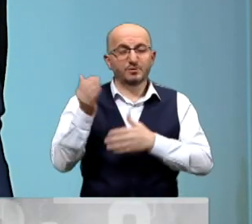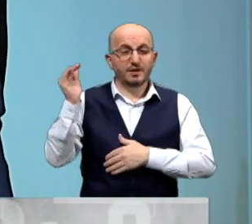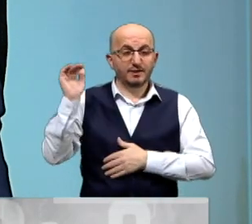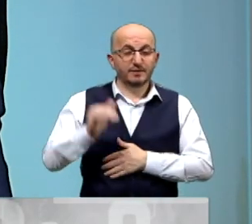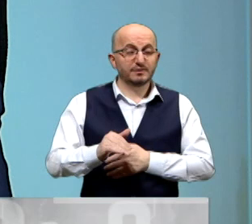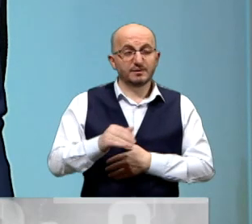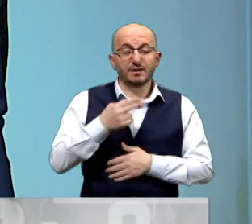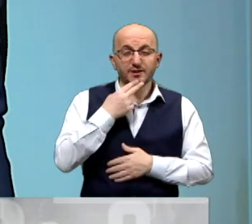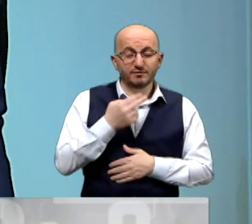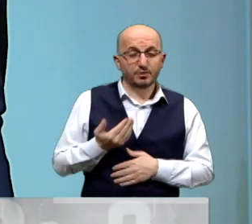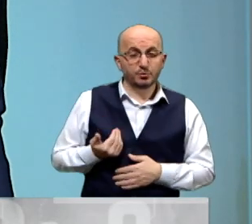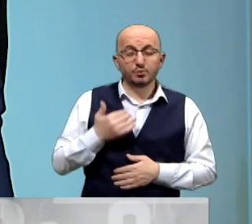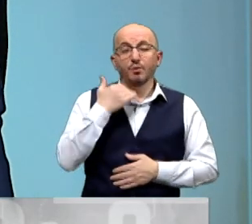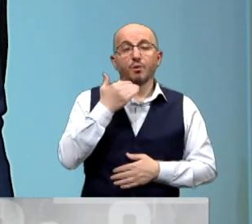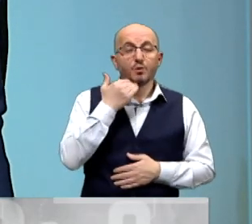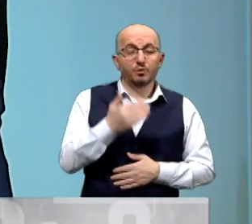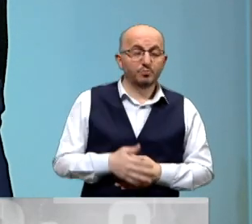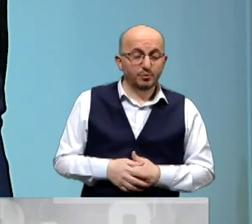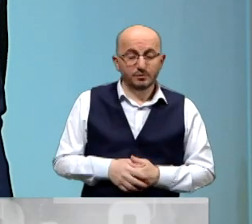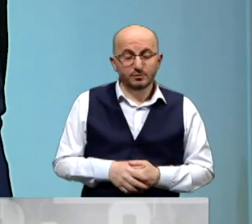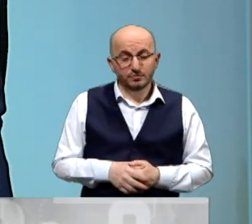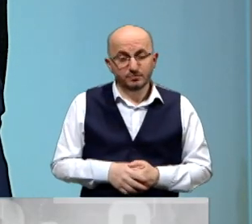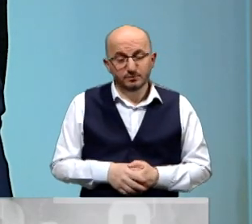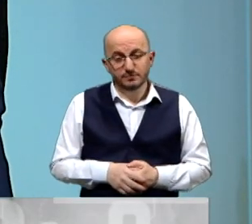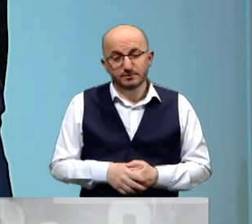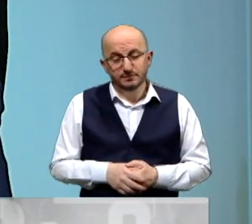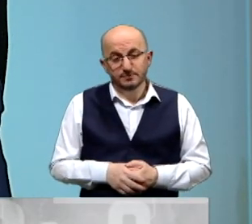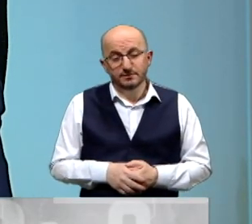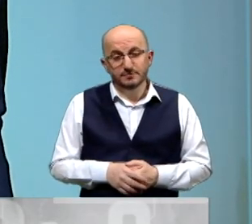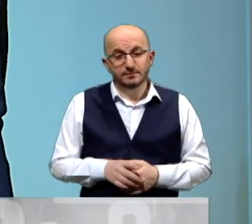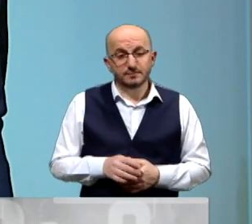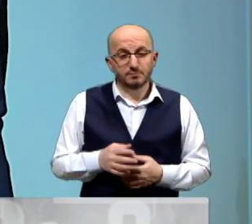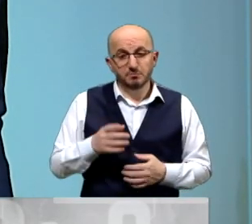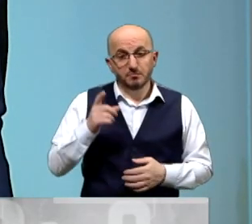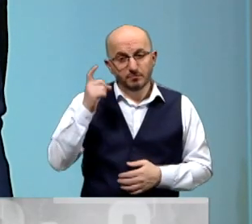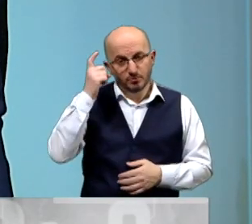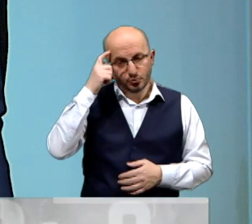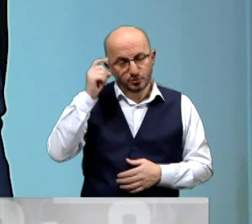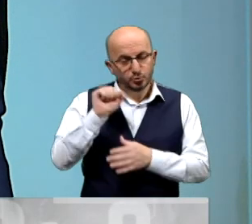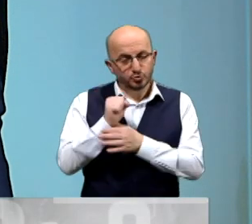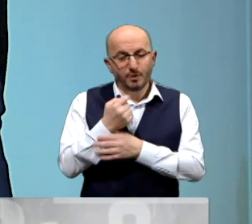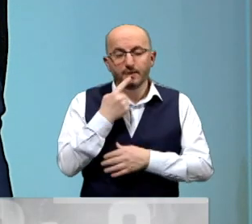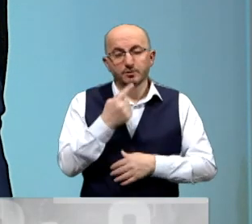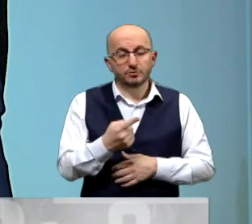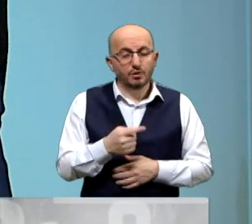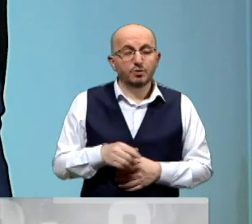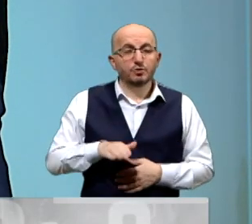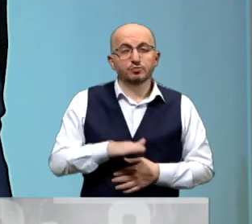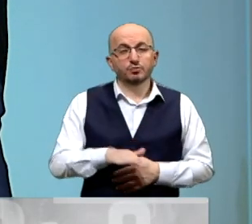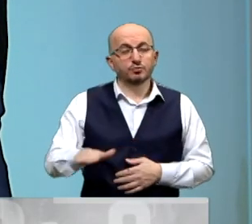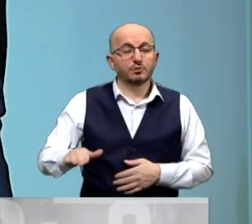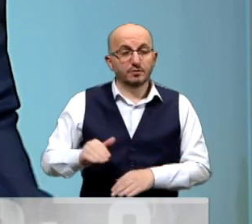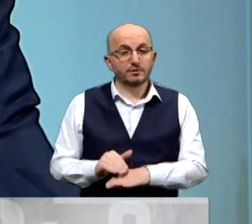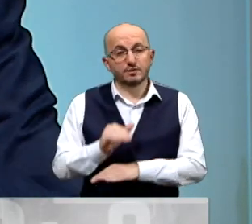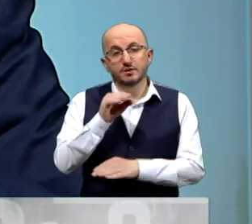hanımefendinin Normalde sütü Olmuyor olmuyor olmaz yani bilim insanları söylüyor şimdi bu çocukların da